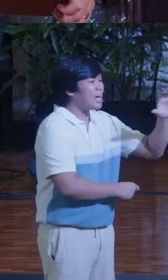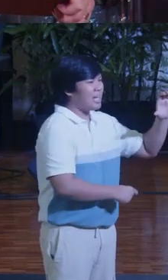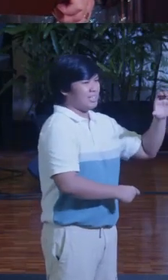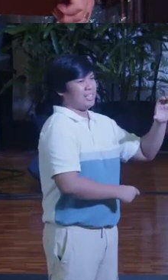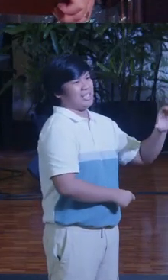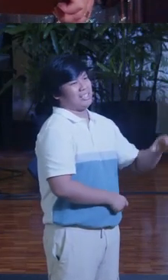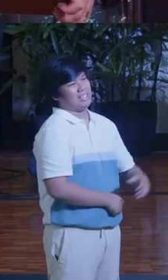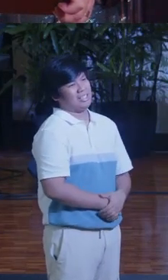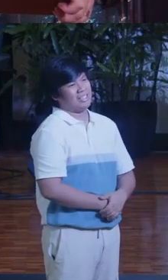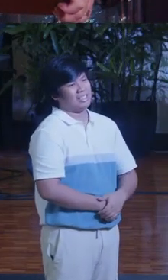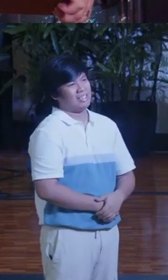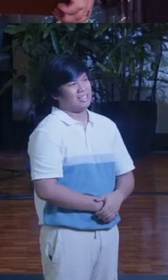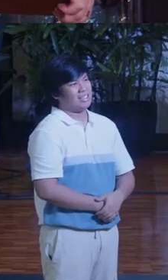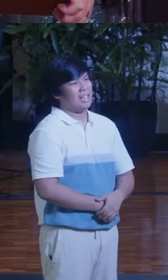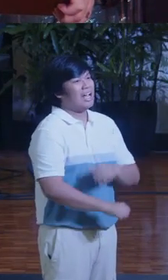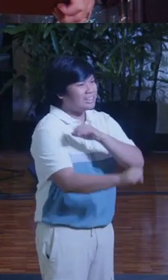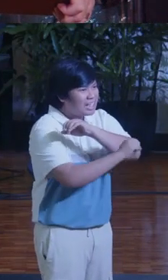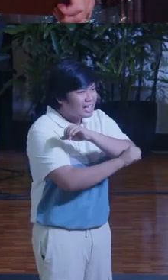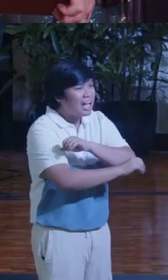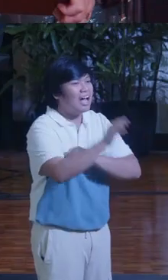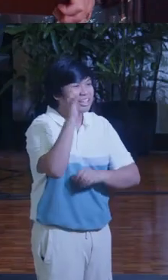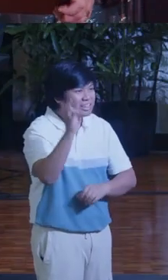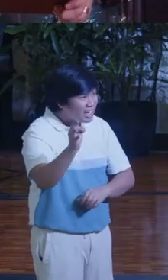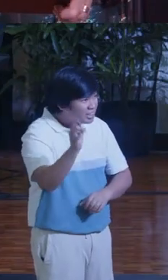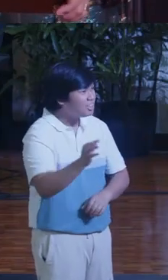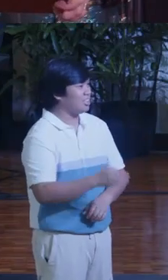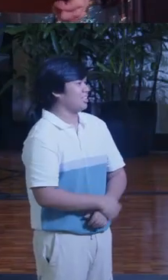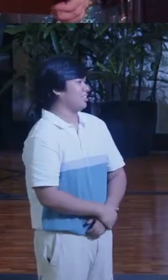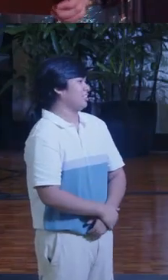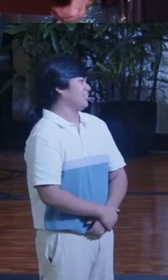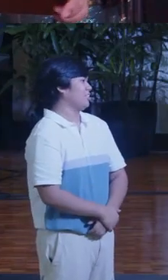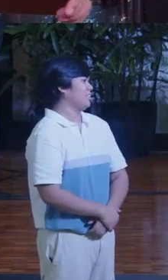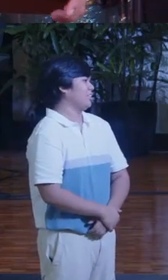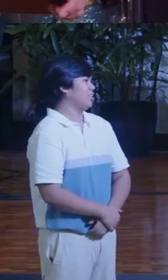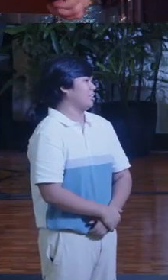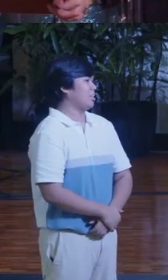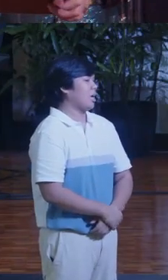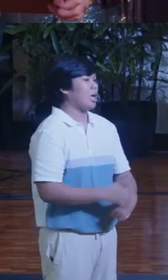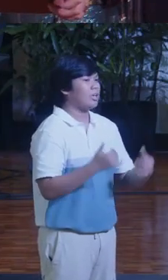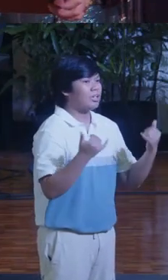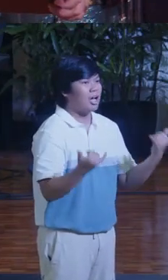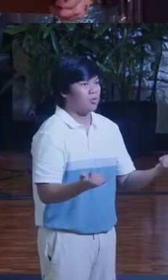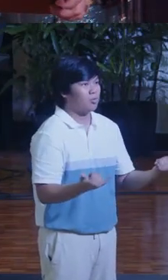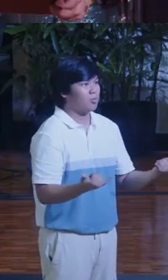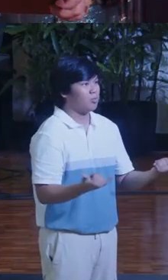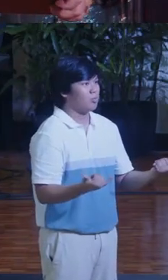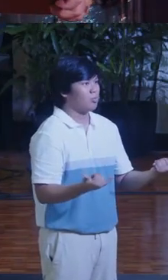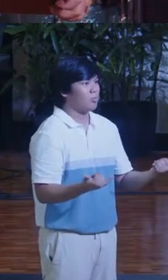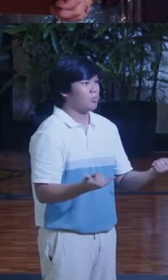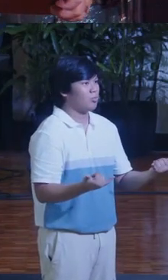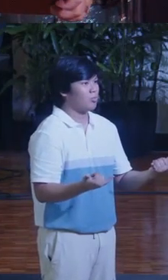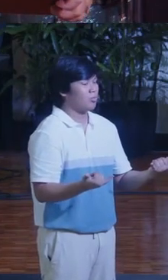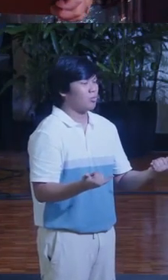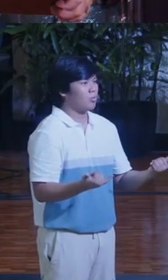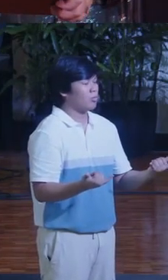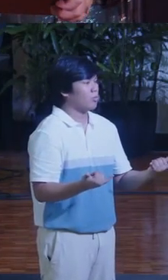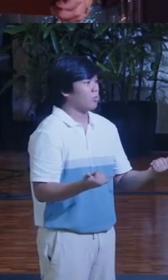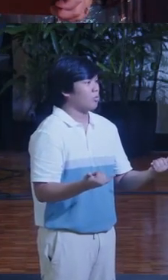190. No? Kung hindi po ito totoo, parang napakalaking skandalo,